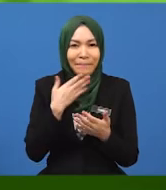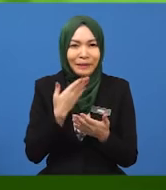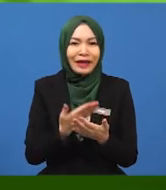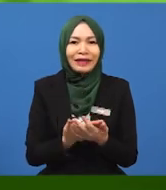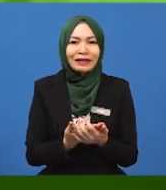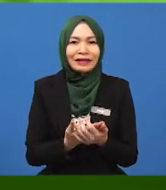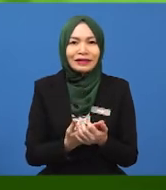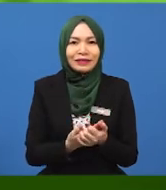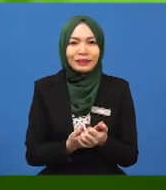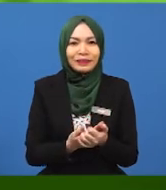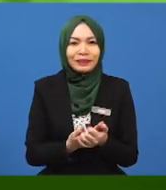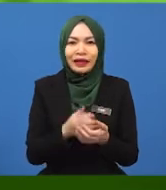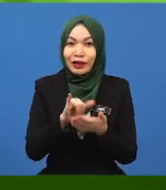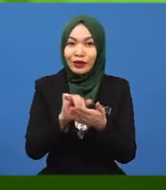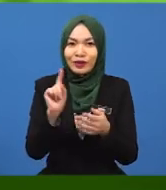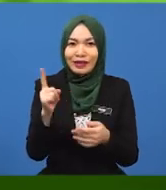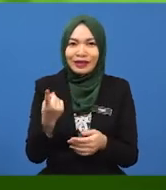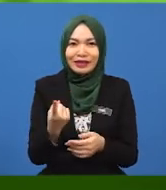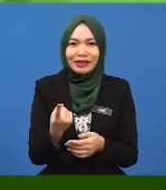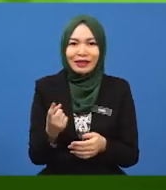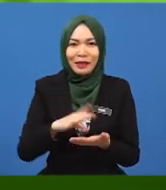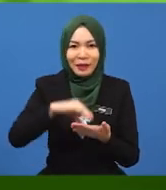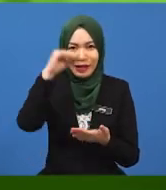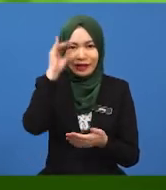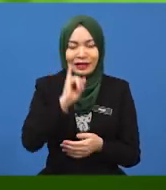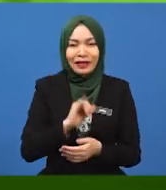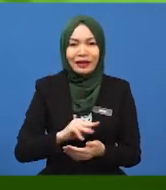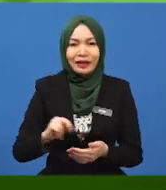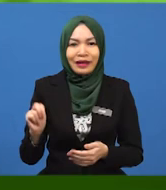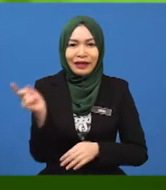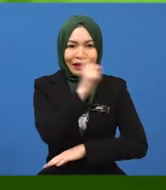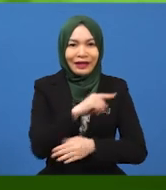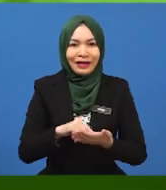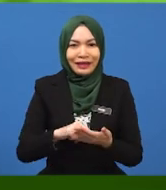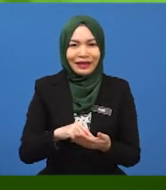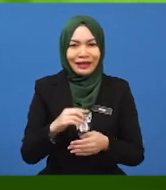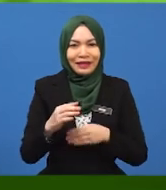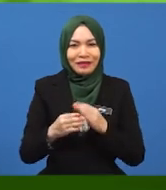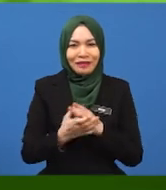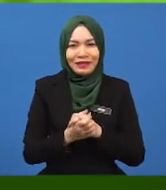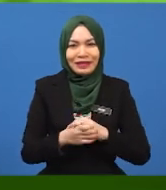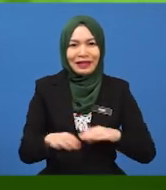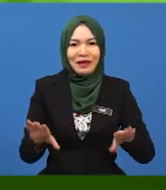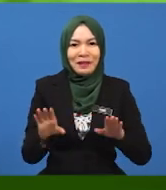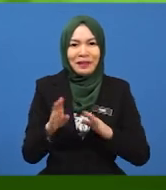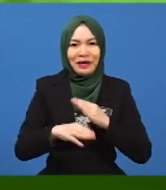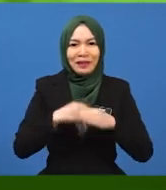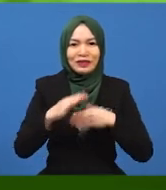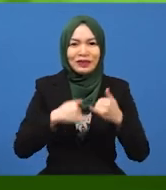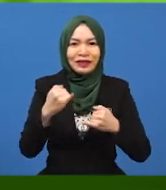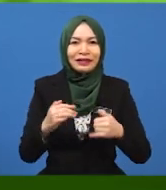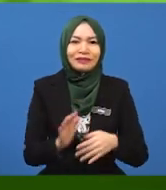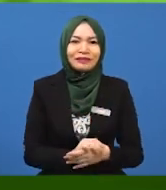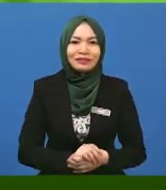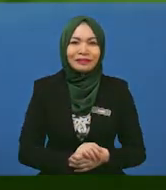Sekian sahaja sesi pembelajaran kita. Semoga kita berjumpa lagi dan selamat maju jaya.